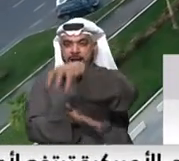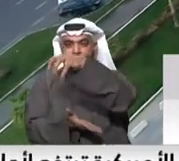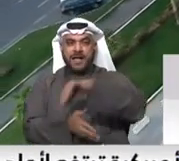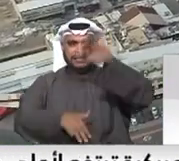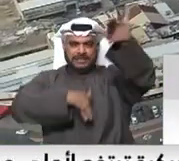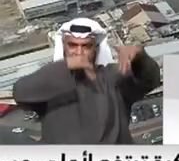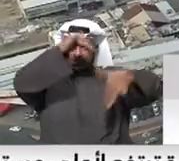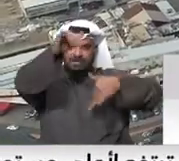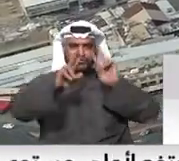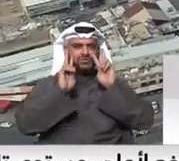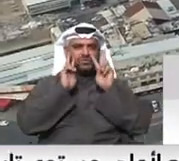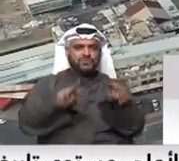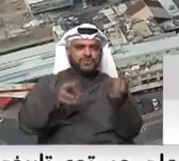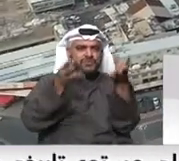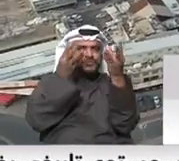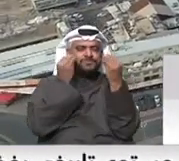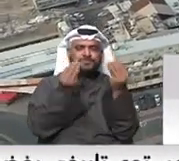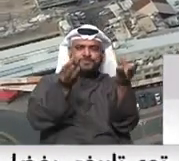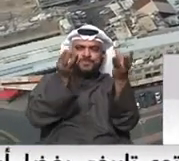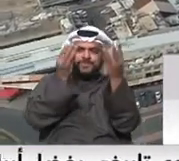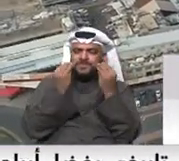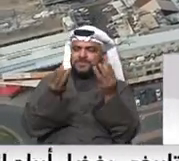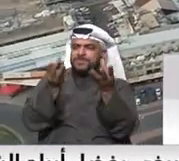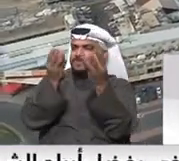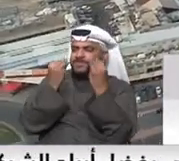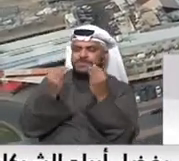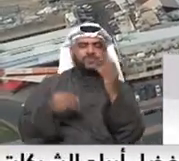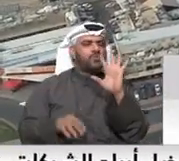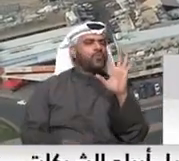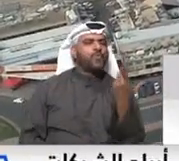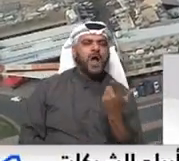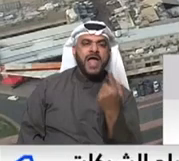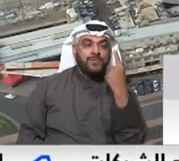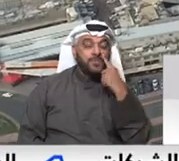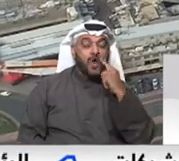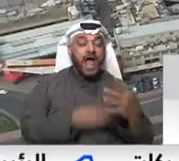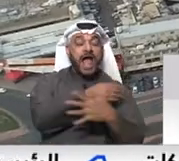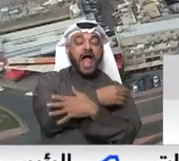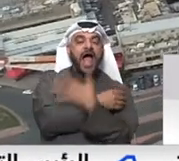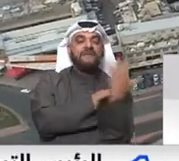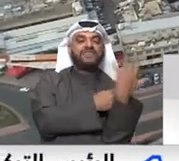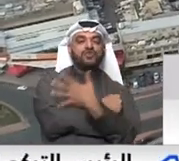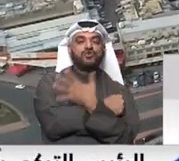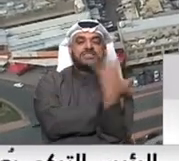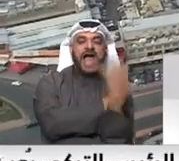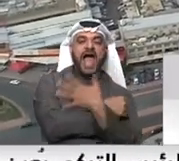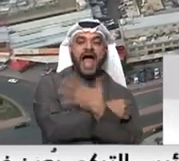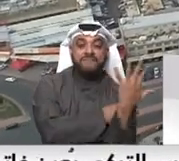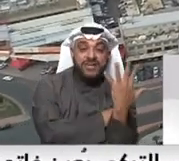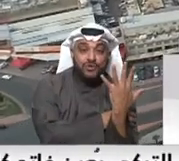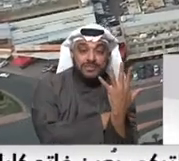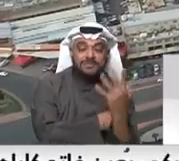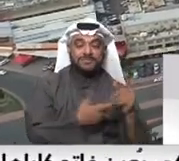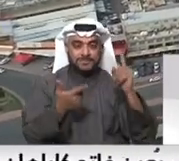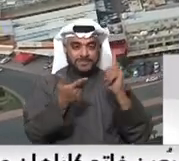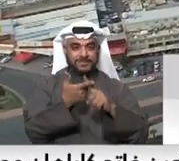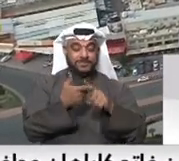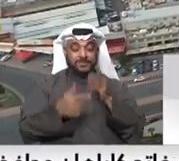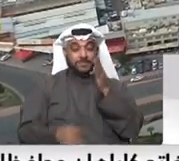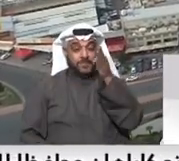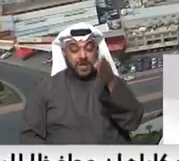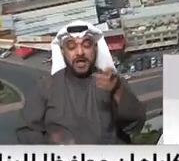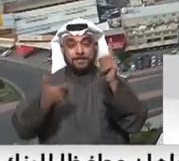اكبر شريحه ممكنه من المواطنين والمقيمين ومنها مجمع افنيوز في الفتره من الرابع فبراير وحتى الثامن